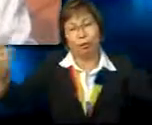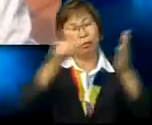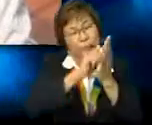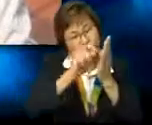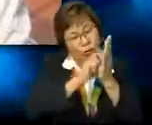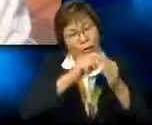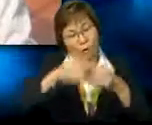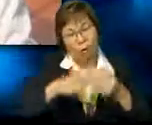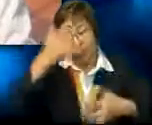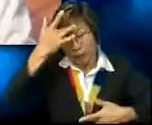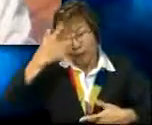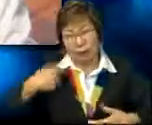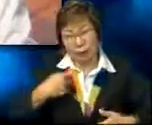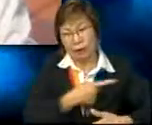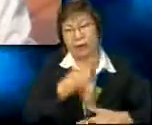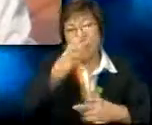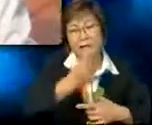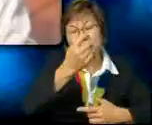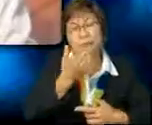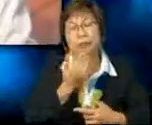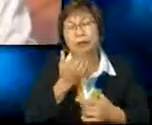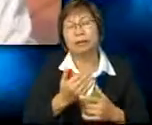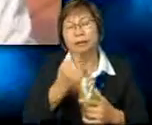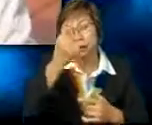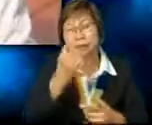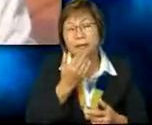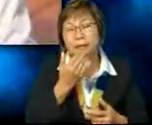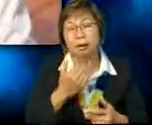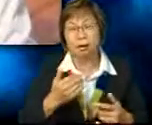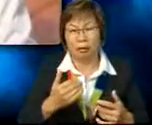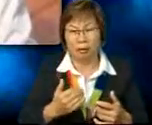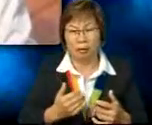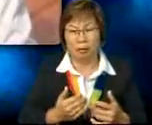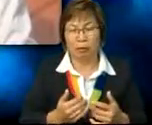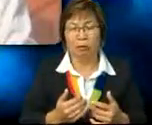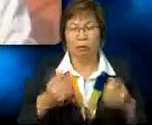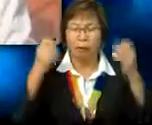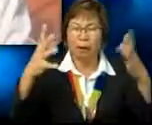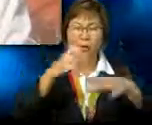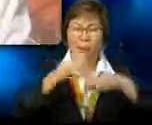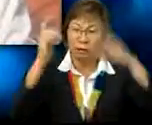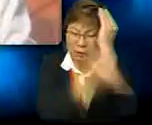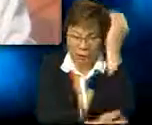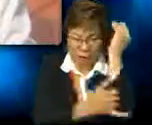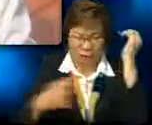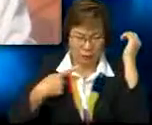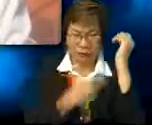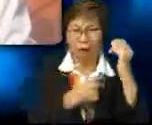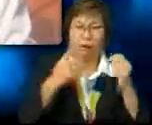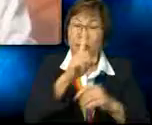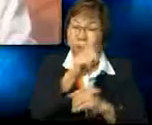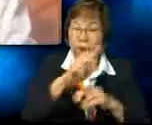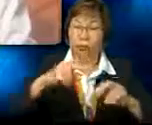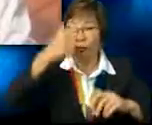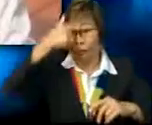seperti penyakit yang kita ketahui, iaitu kencing manis yang sangat kedapatan di negara kita, di mana ini akan salah satu